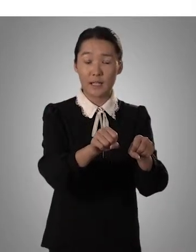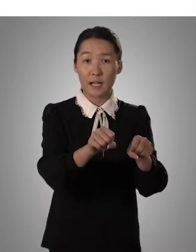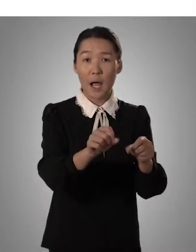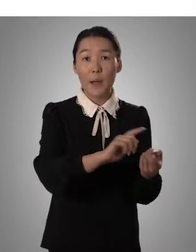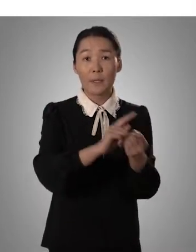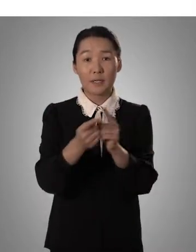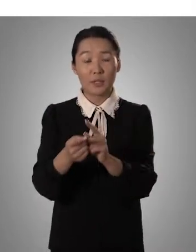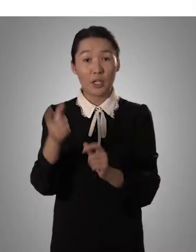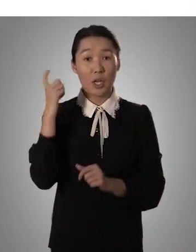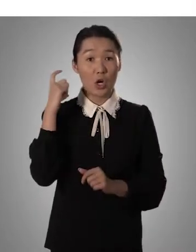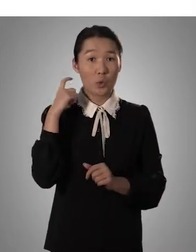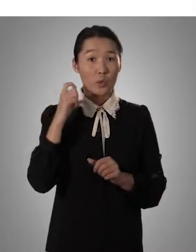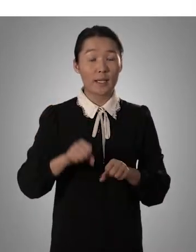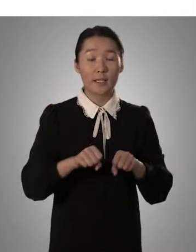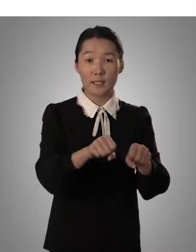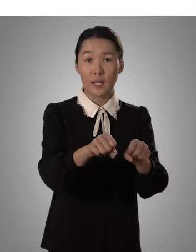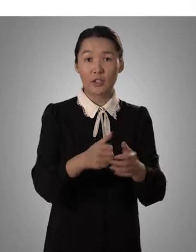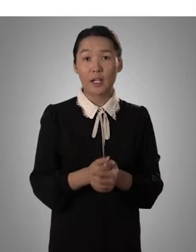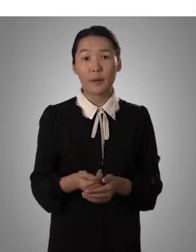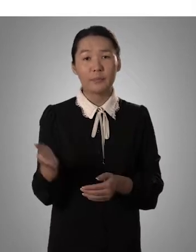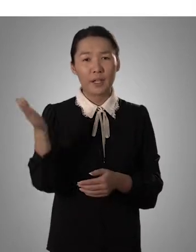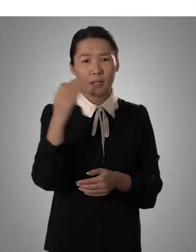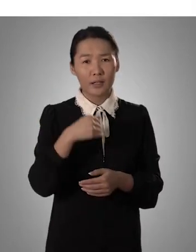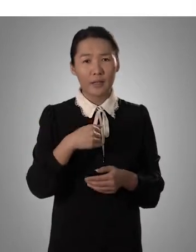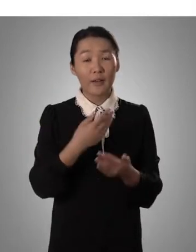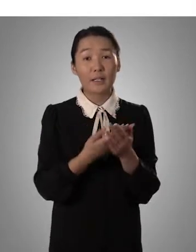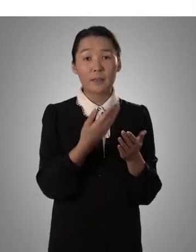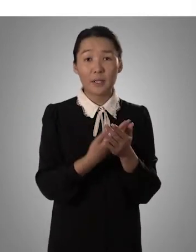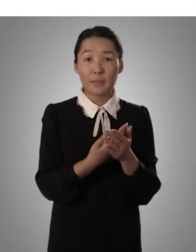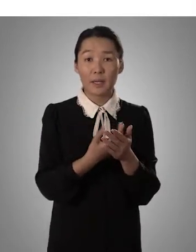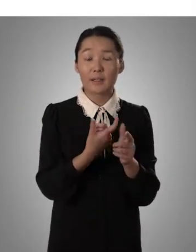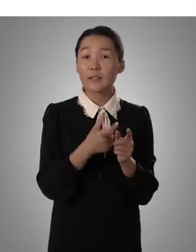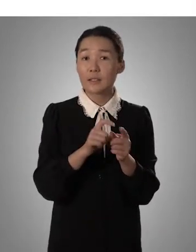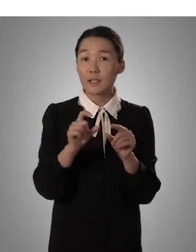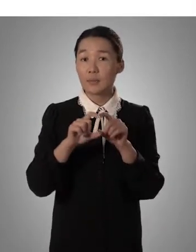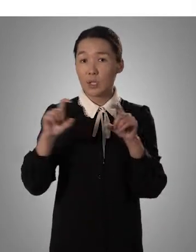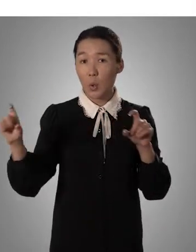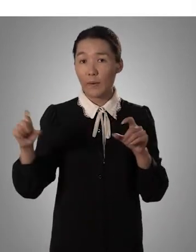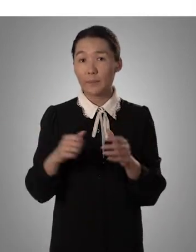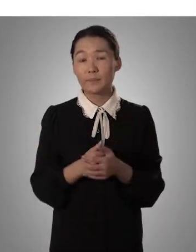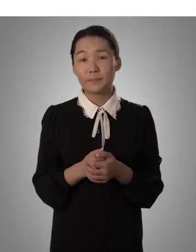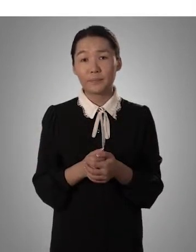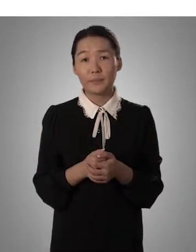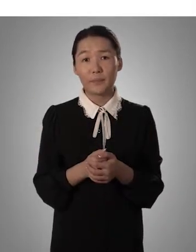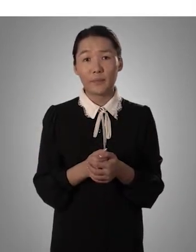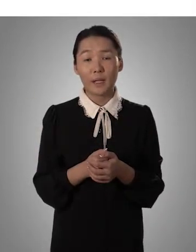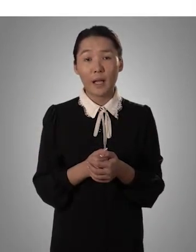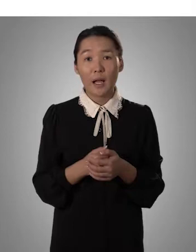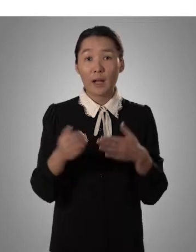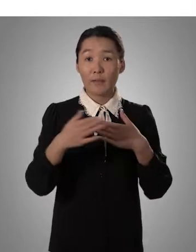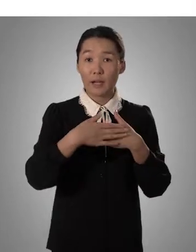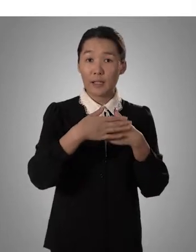на тележках давайте приведем пример предложения с этим словом к входным дверям